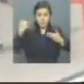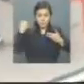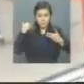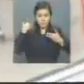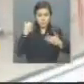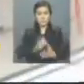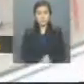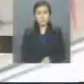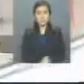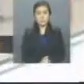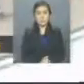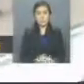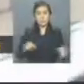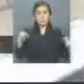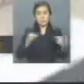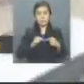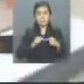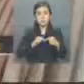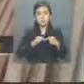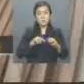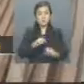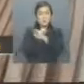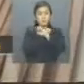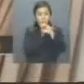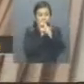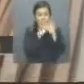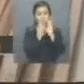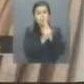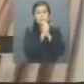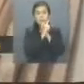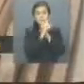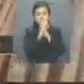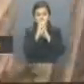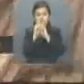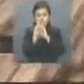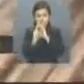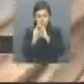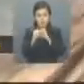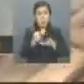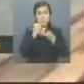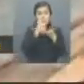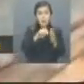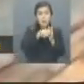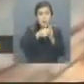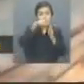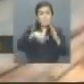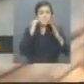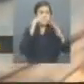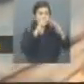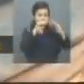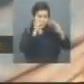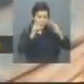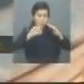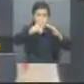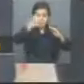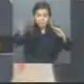เจ้าหน้าที่ป้องกันและบรรเทาสาธารณภัยจังหวัดร้อยเอ็ดนำอุปกรณ์ซ่อมแซมบ้านออกแจกจ่ายให้กับผู้ประสบภัยจากพายุฤดูร้อนในตำบ